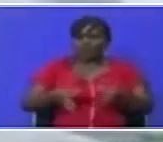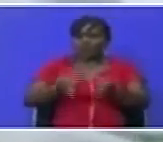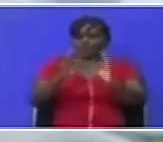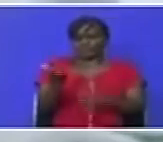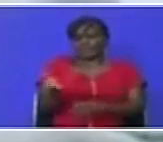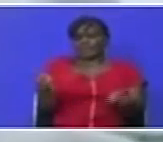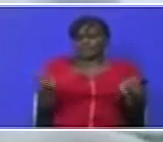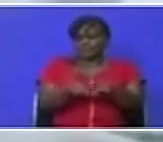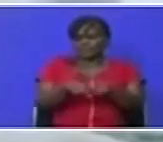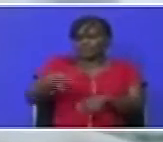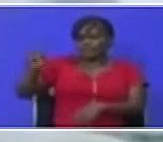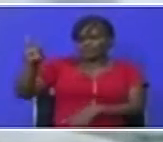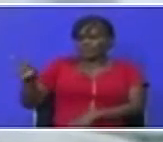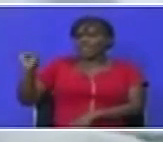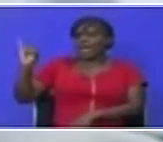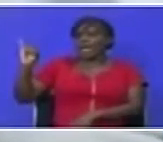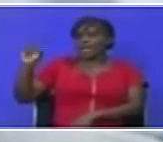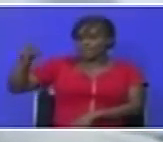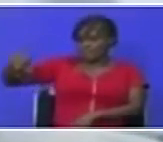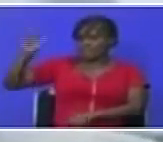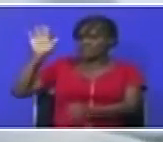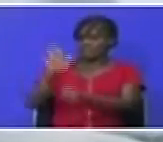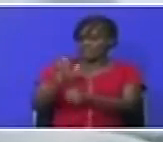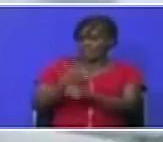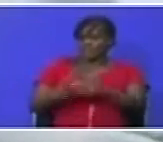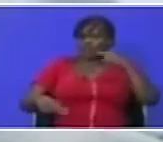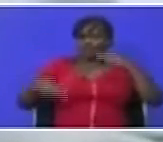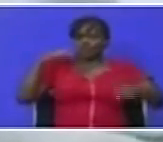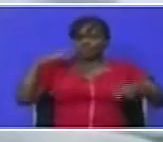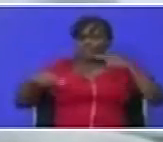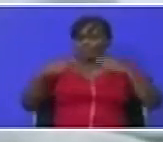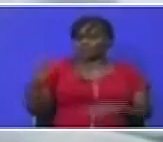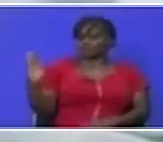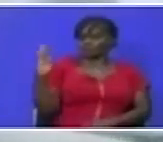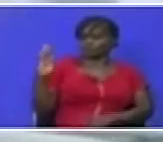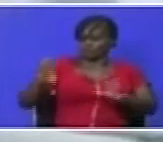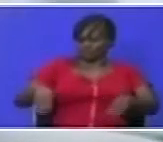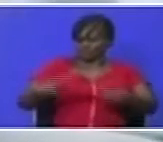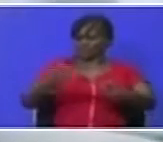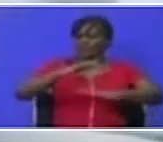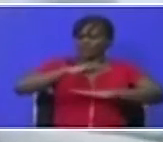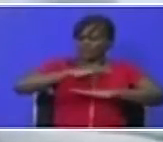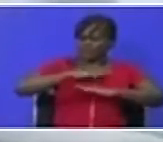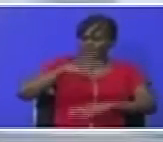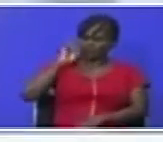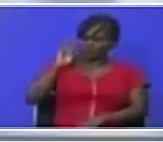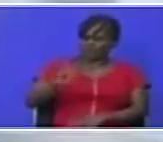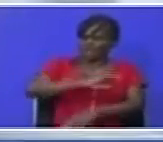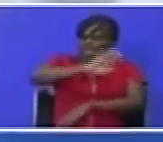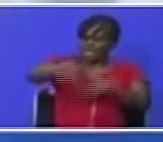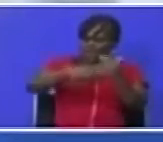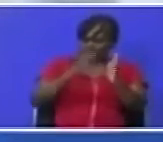kuna VIPs wengi ambao watakuwa Meru, hiyo mikahawa tumeweka ulinzi. Kutakuwa na ulinzi wa kutosha kuona ya kwamba kila